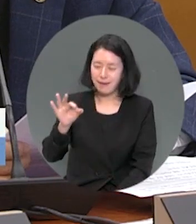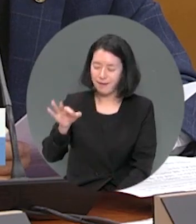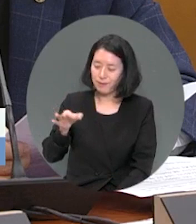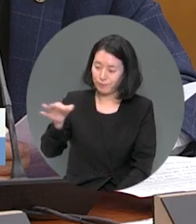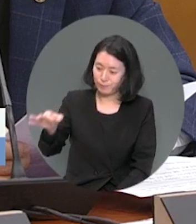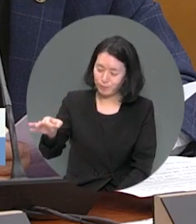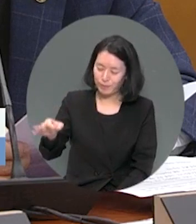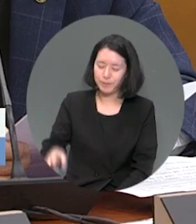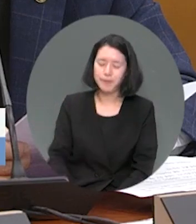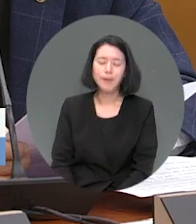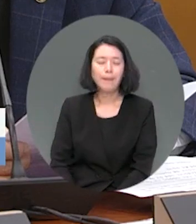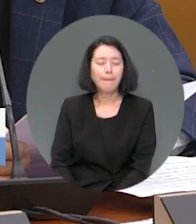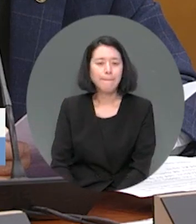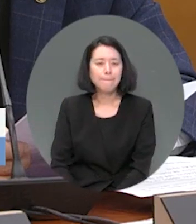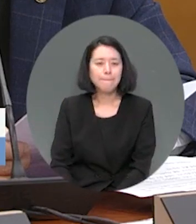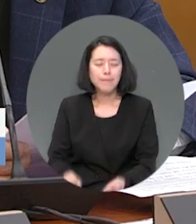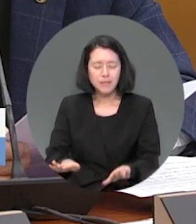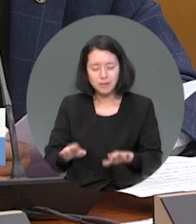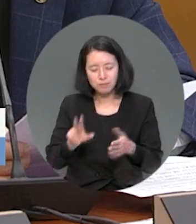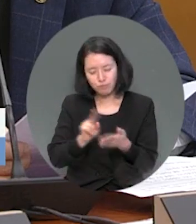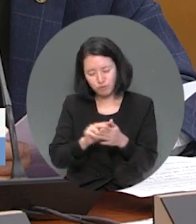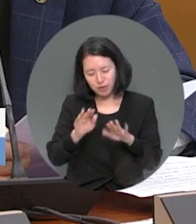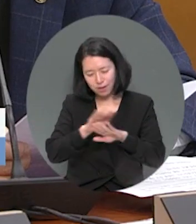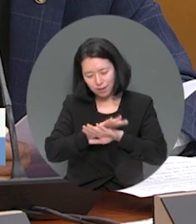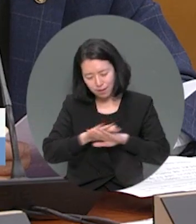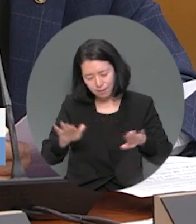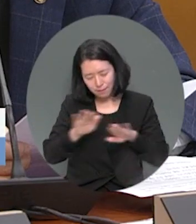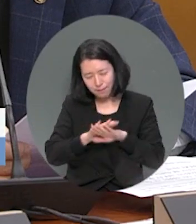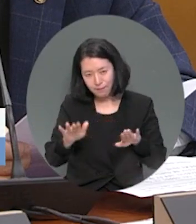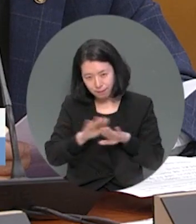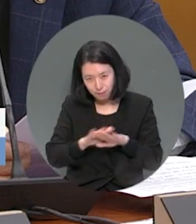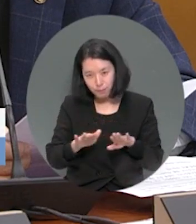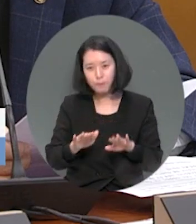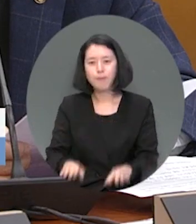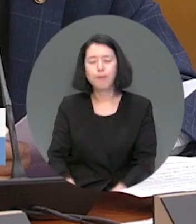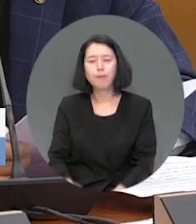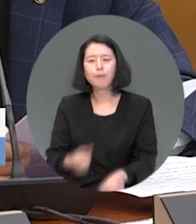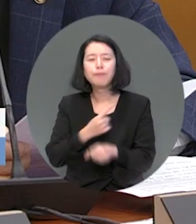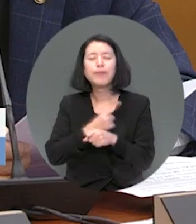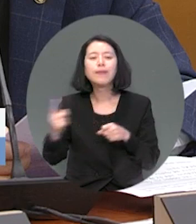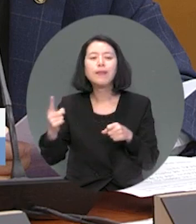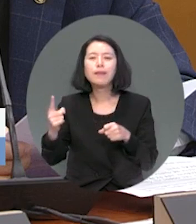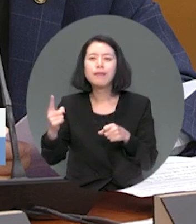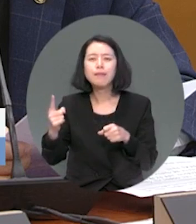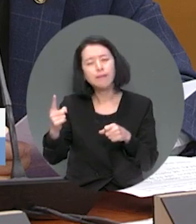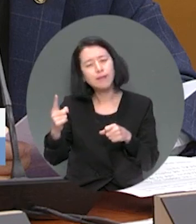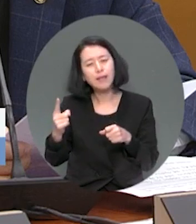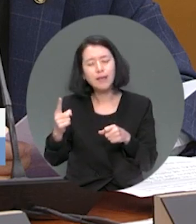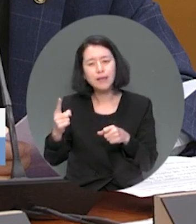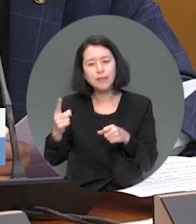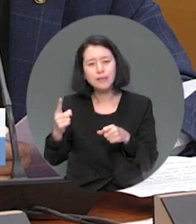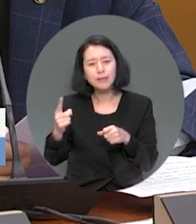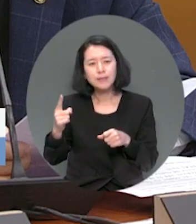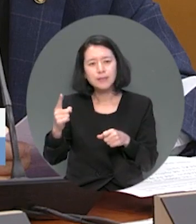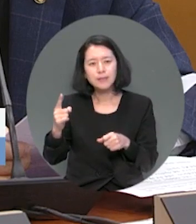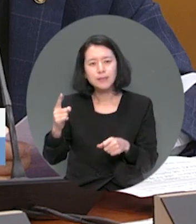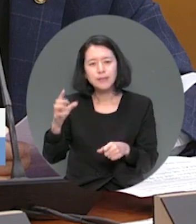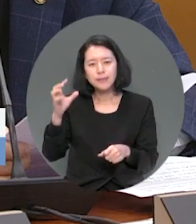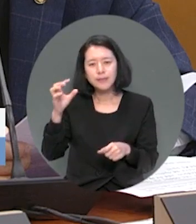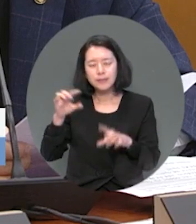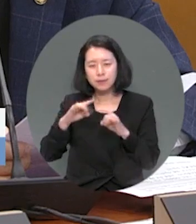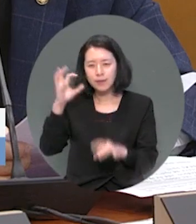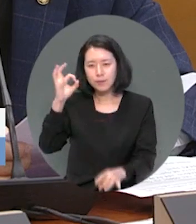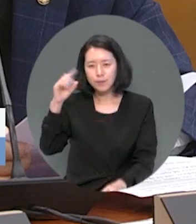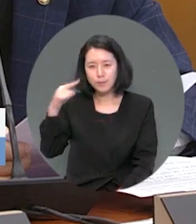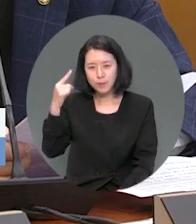일단 그 재무 구조를 좀 개선을 하고, 그리고 내년에 적절한 시기에 필요한 경우에 요금 정상화를